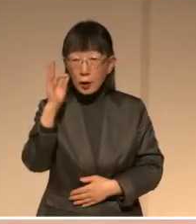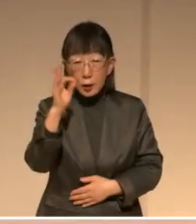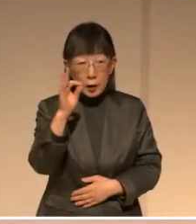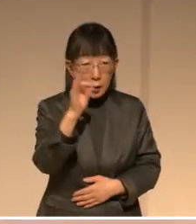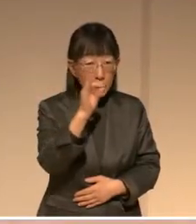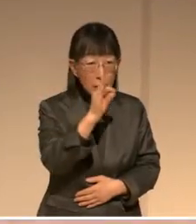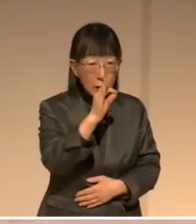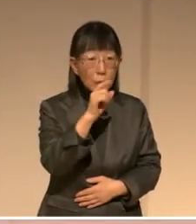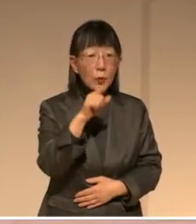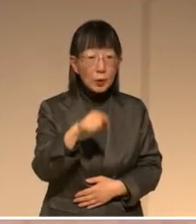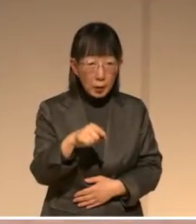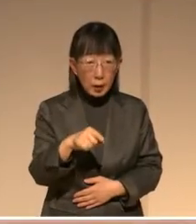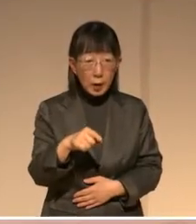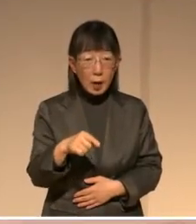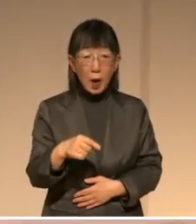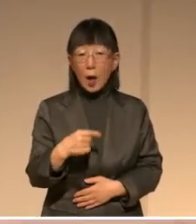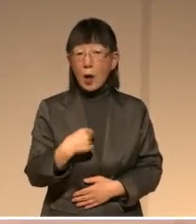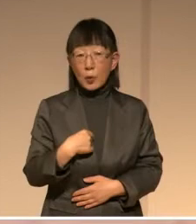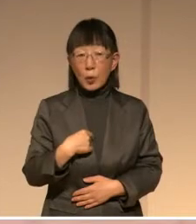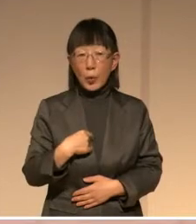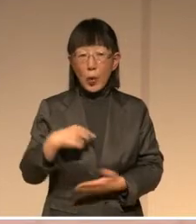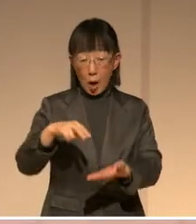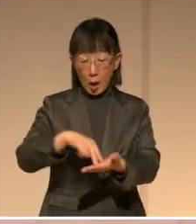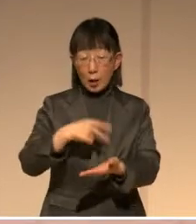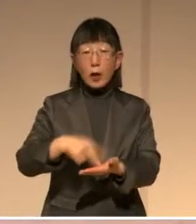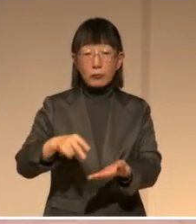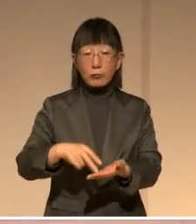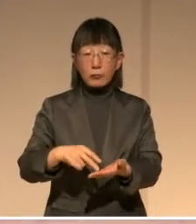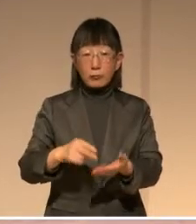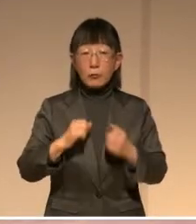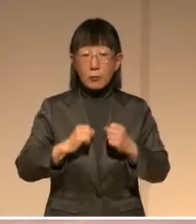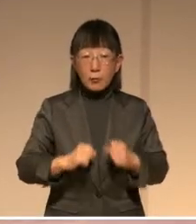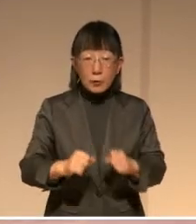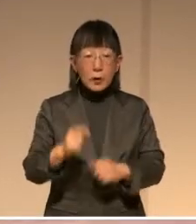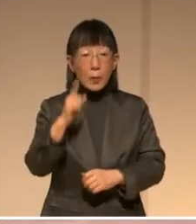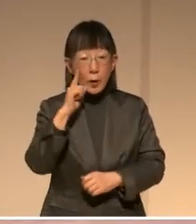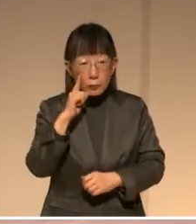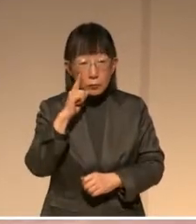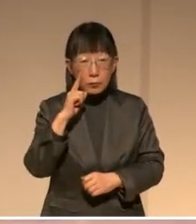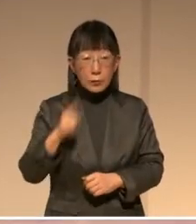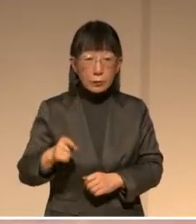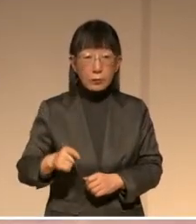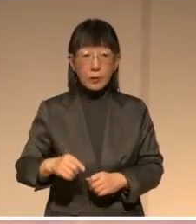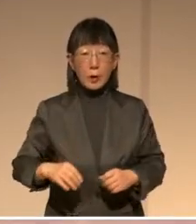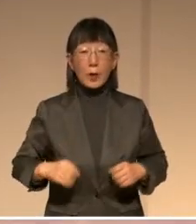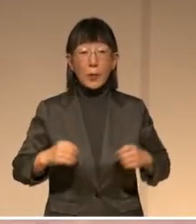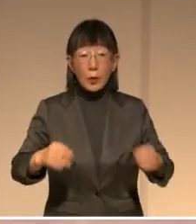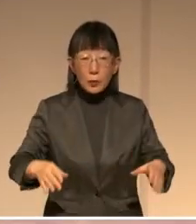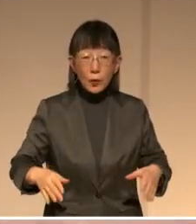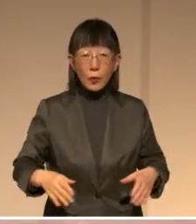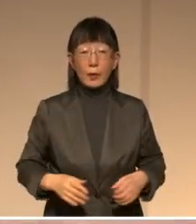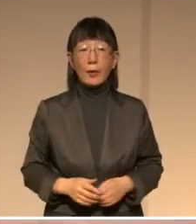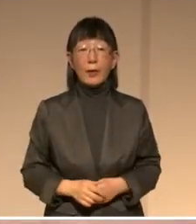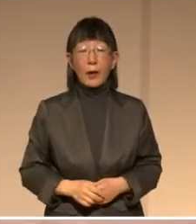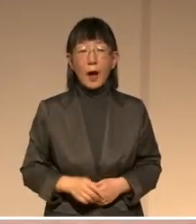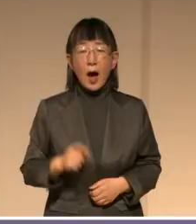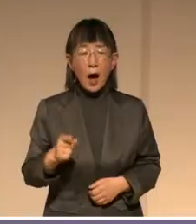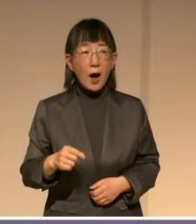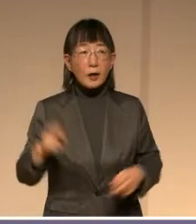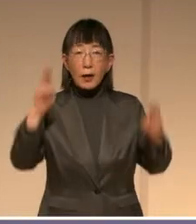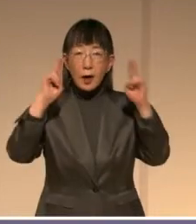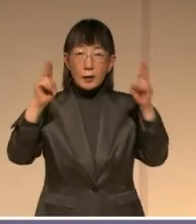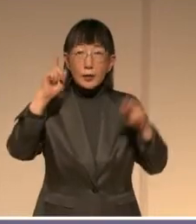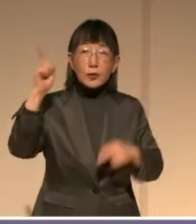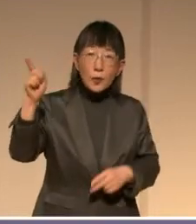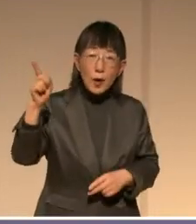もらった喜んでもらったんですけどそのの取り方そこのパーツ曲がるかもしれないですねみたいなキャラき